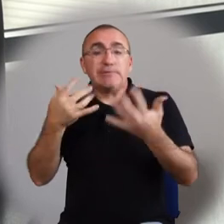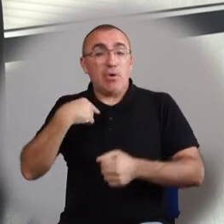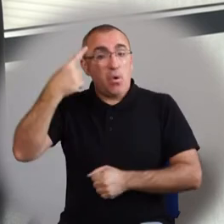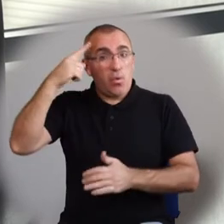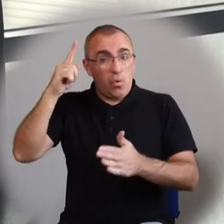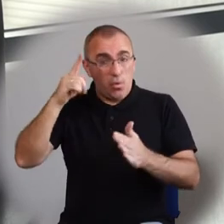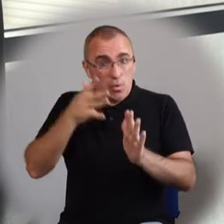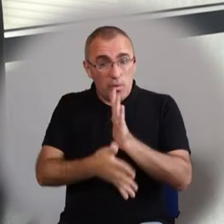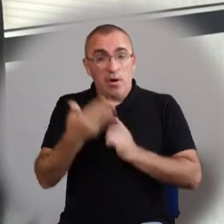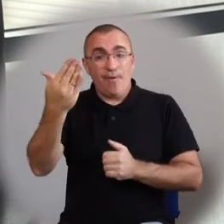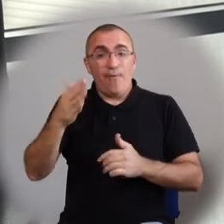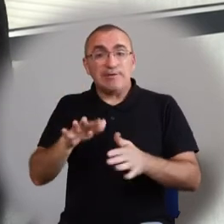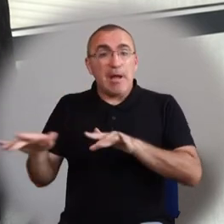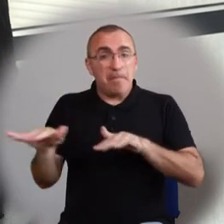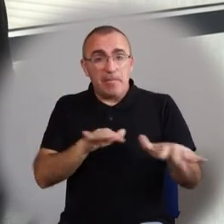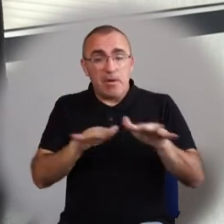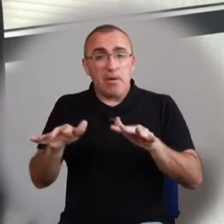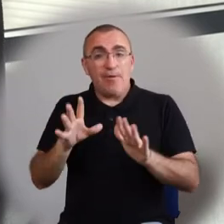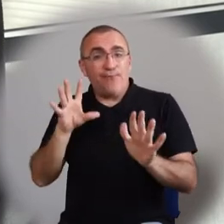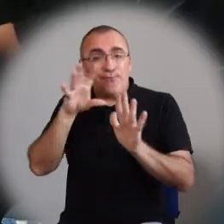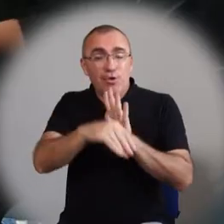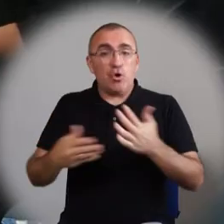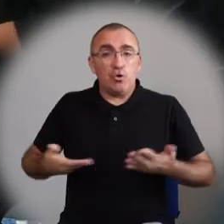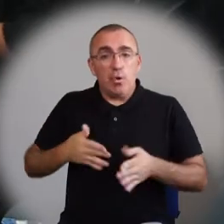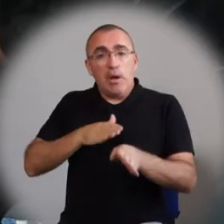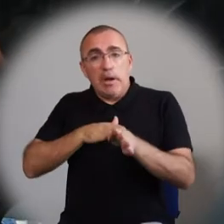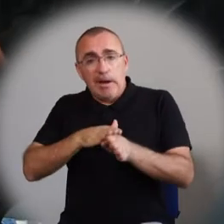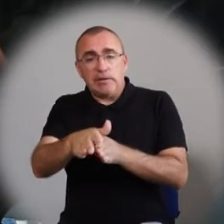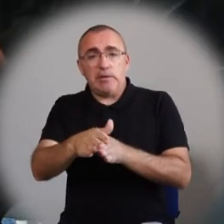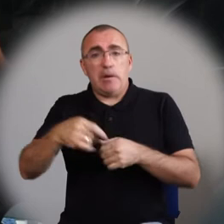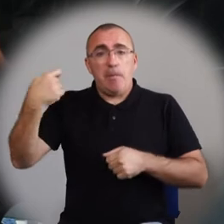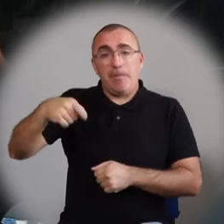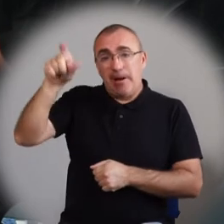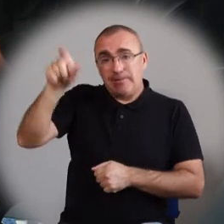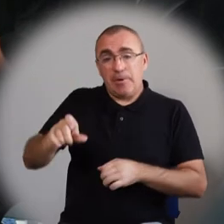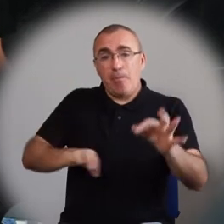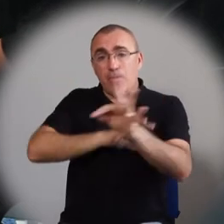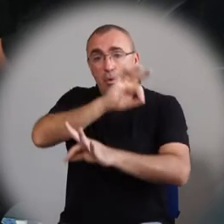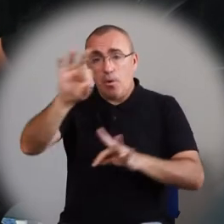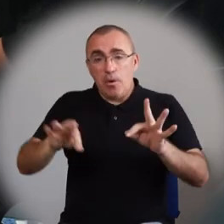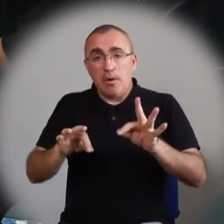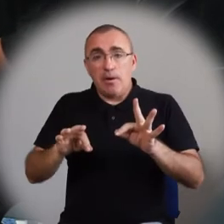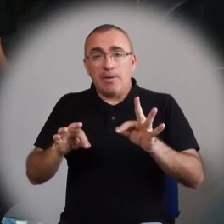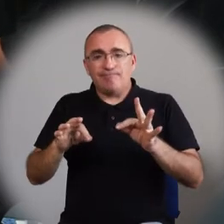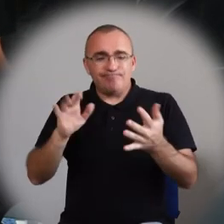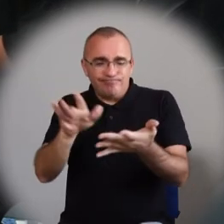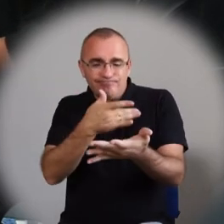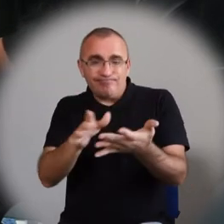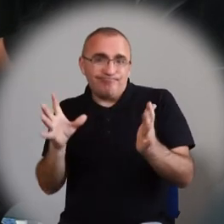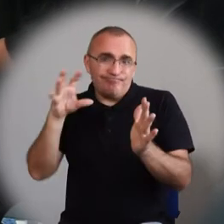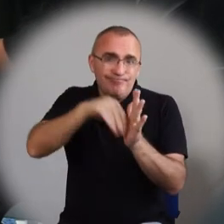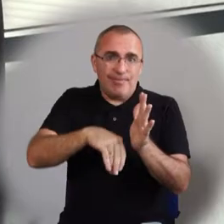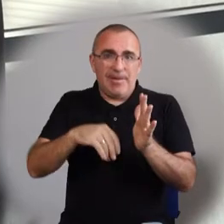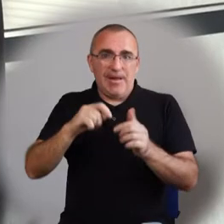ради. Наскільки я розумію, тобто ваша місія втілювати в життя реалізацію президентського проєкту з